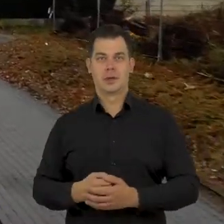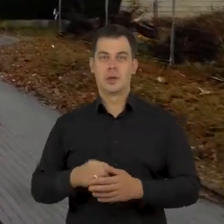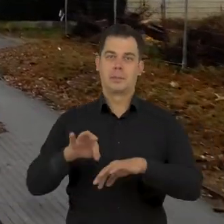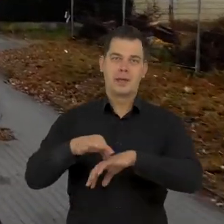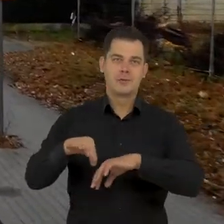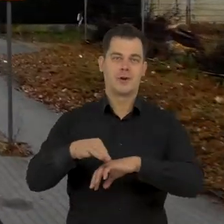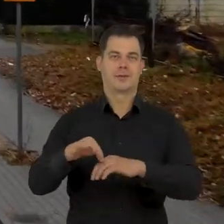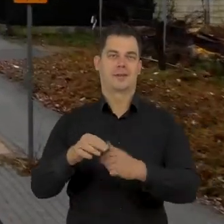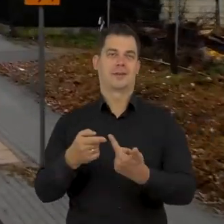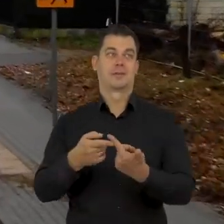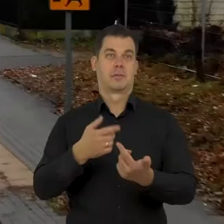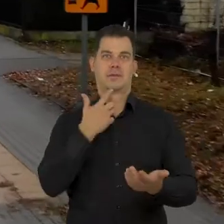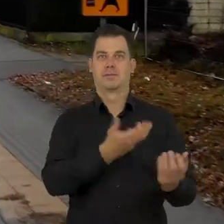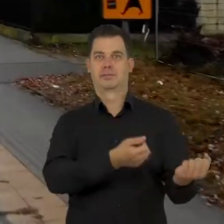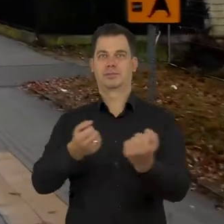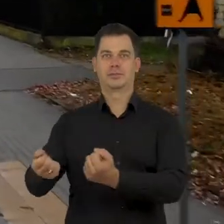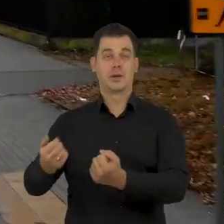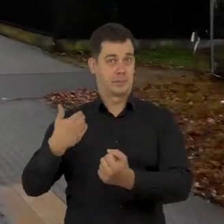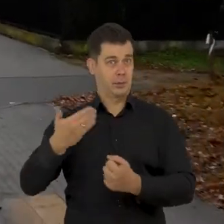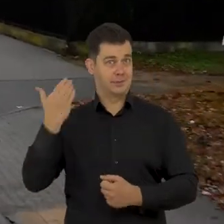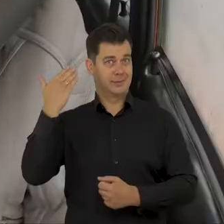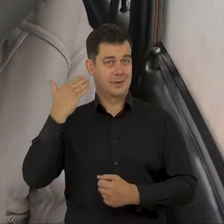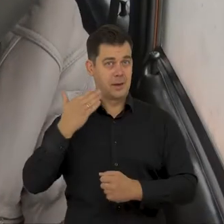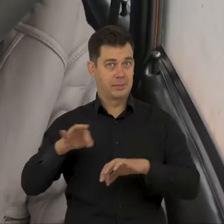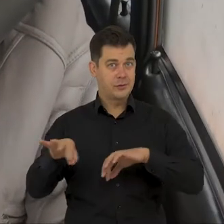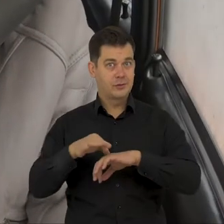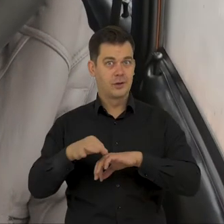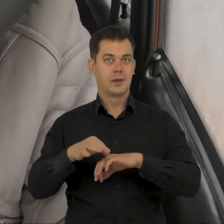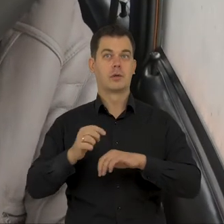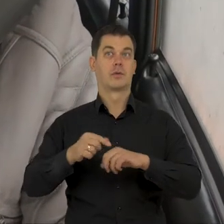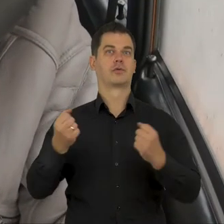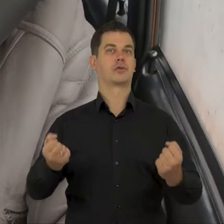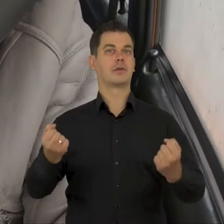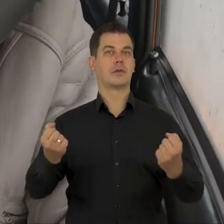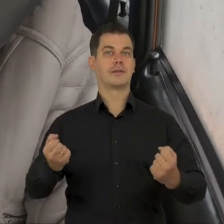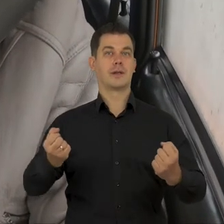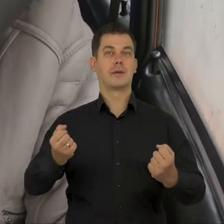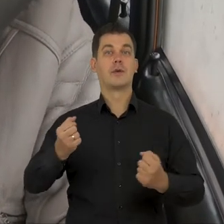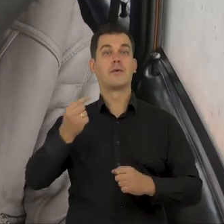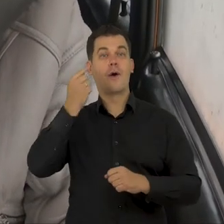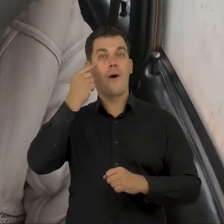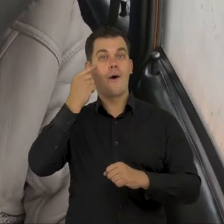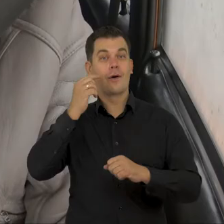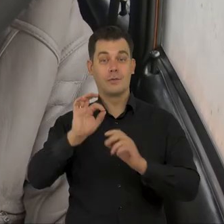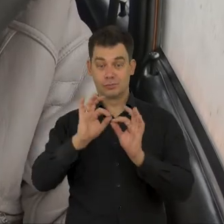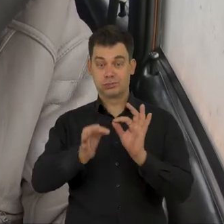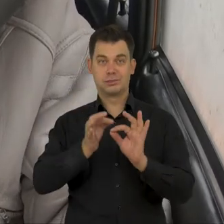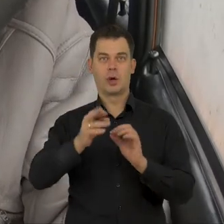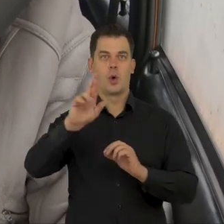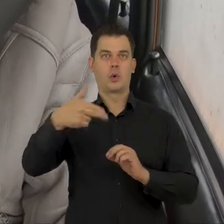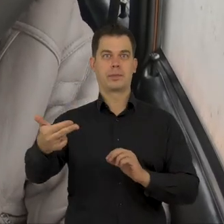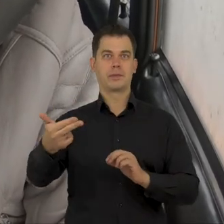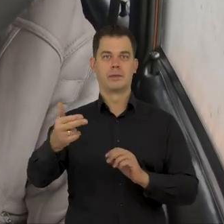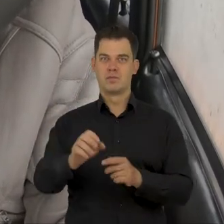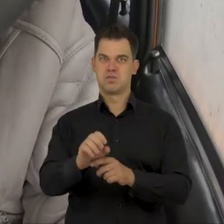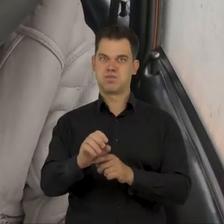tanie. Pierścionki, bo kiedyś pierścionek, ciężar liczył się z oczkiem. Okej. To z takim rubinem